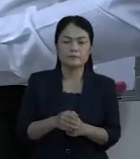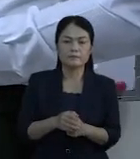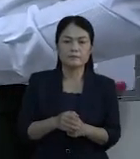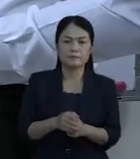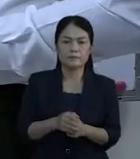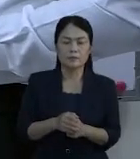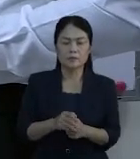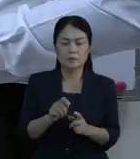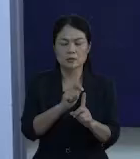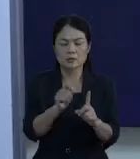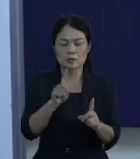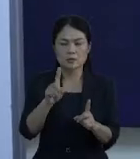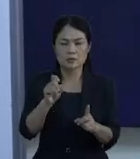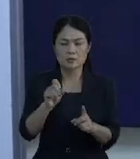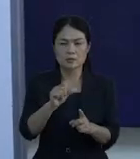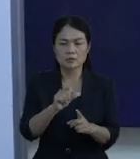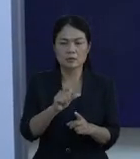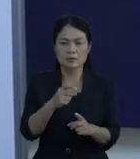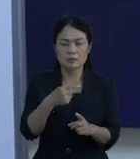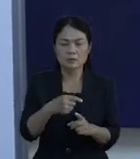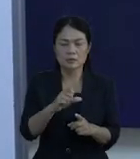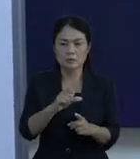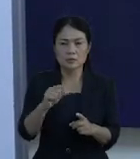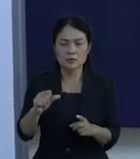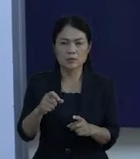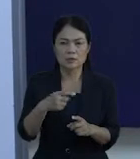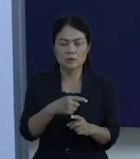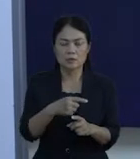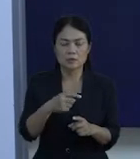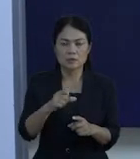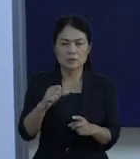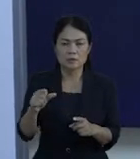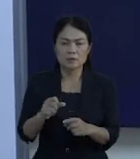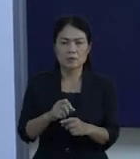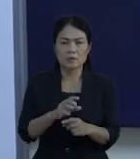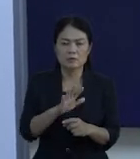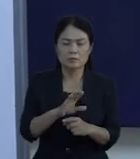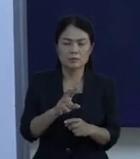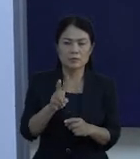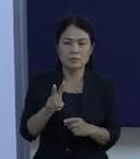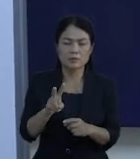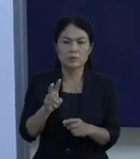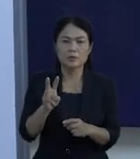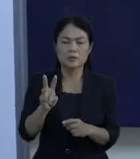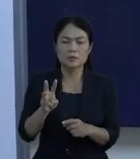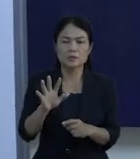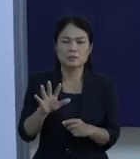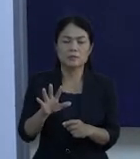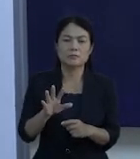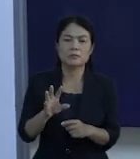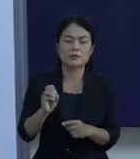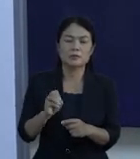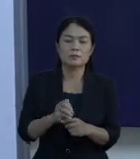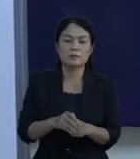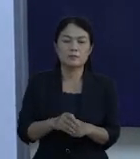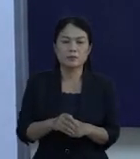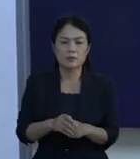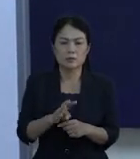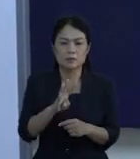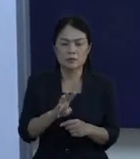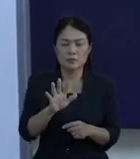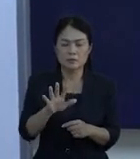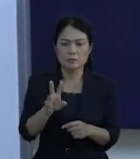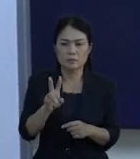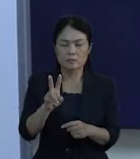rí đọc rối bốn mớn sáng liền pram liền buôn sáng tì mớn bây rối hả sập chùm mối nâng buôn liền